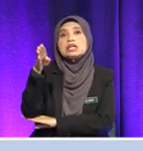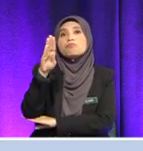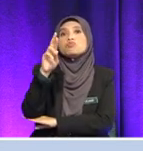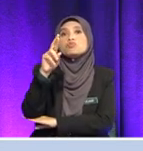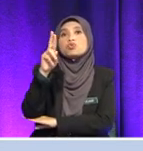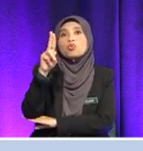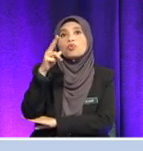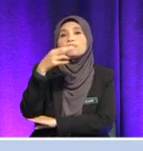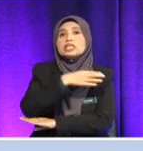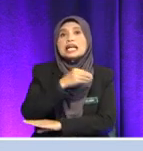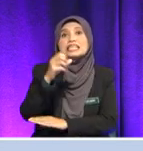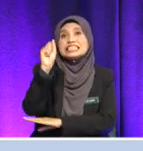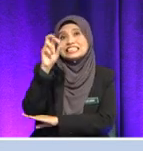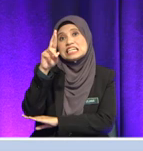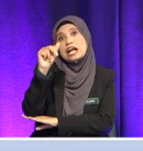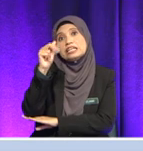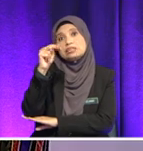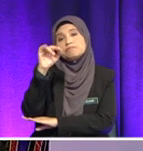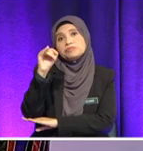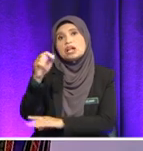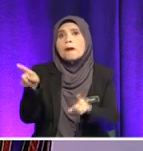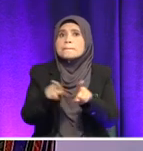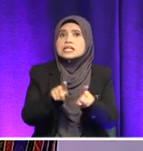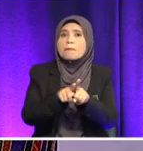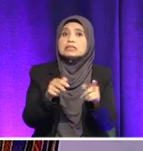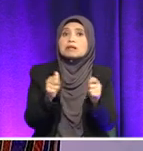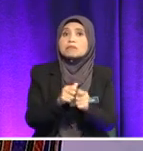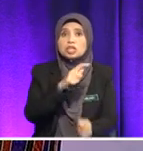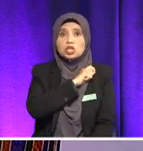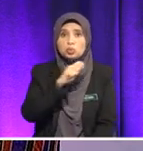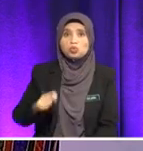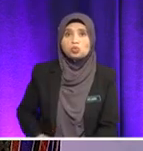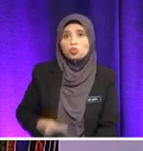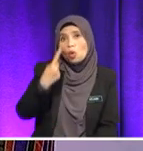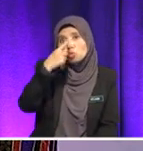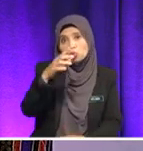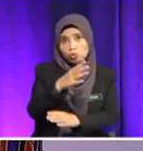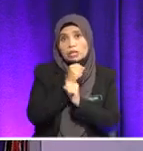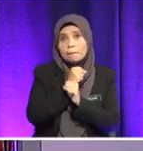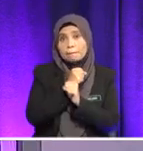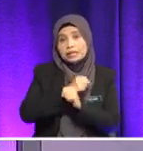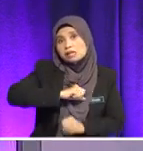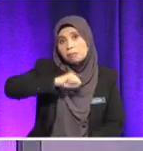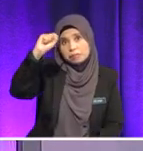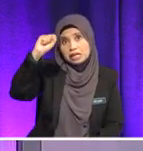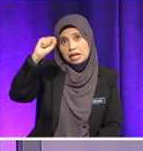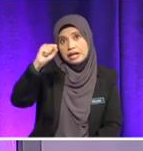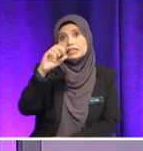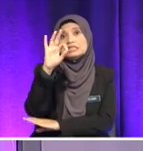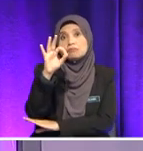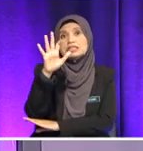mereka telah pun ada ketika itu dan bersama-sama dengan tungku untuk mendapatkan kemerdekaan persekutuan Tanah Melayu